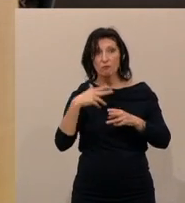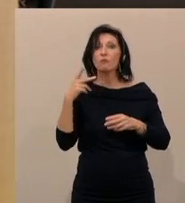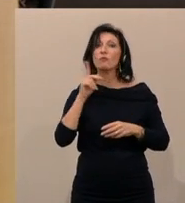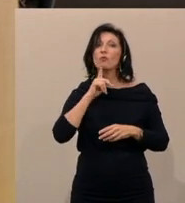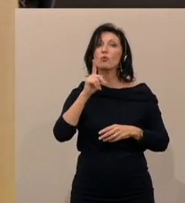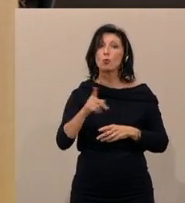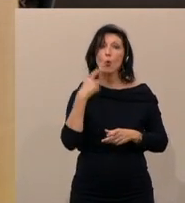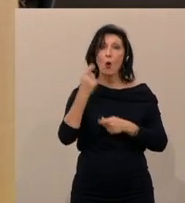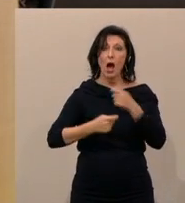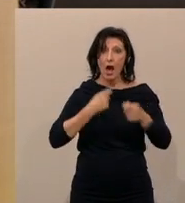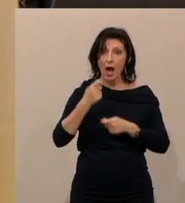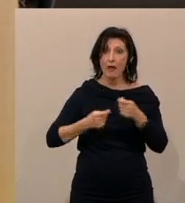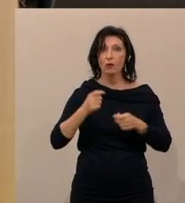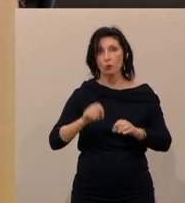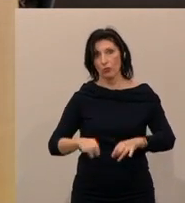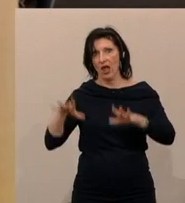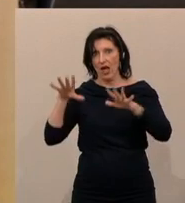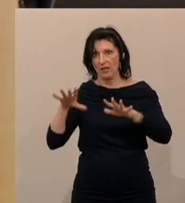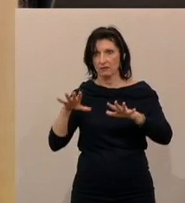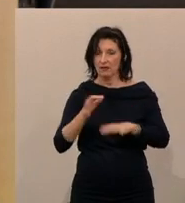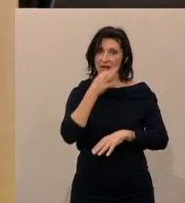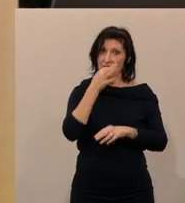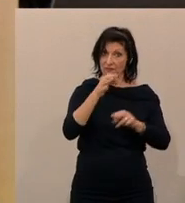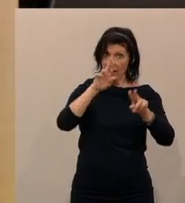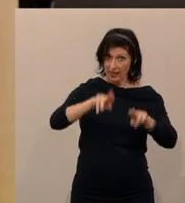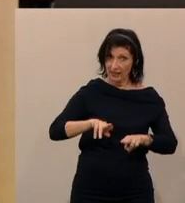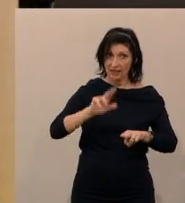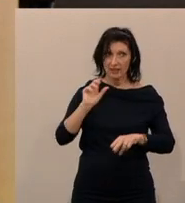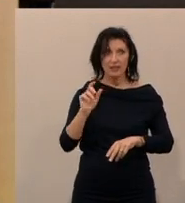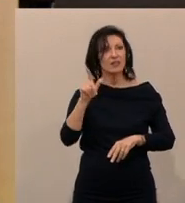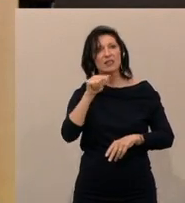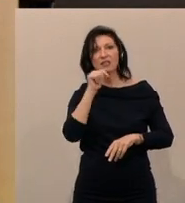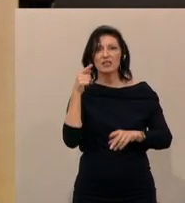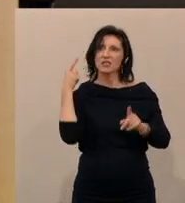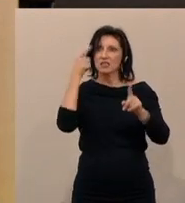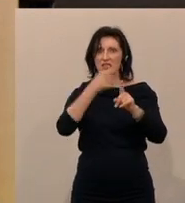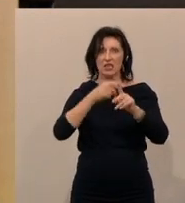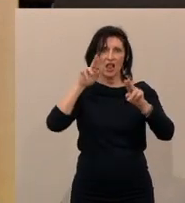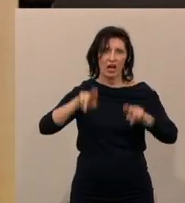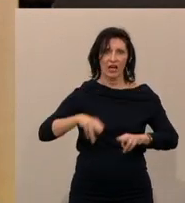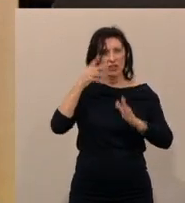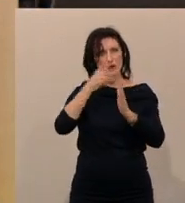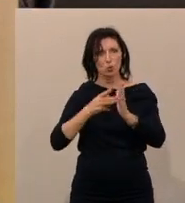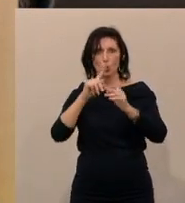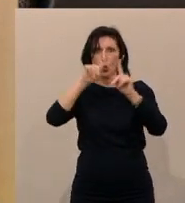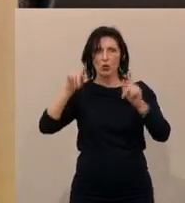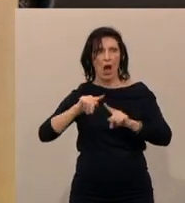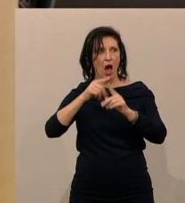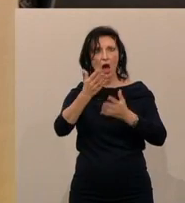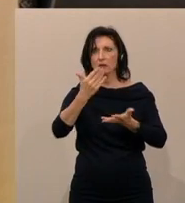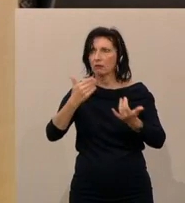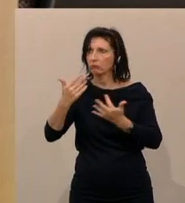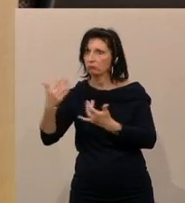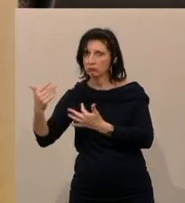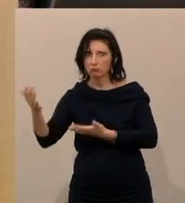unterliegen nur Handlungen und Unterlassungen. Das Fragerecht dient insbesondere auch nicht dazu, Rechtsgutachten von Bundesministerien einzuholen